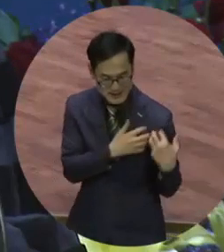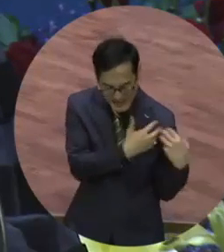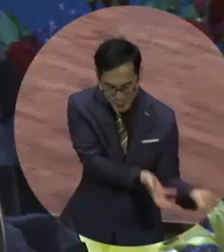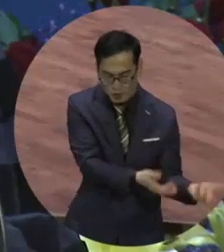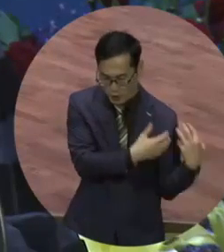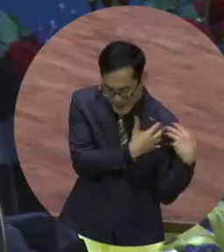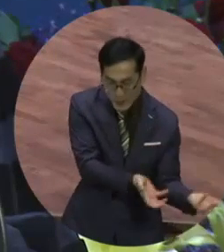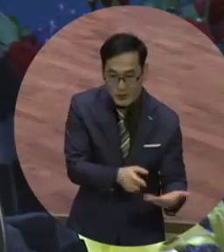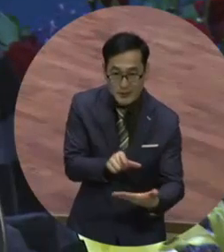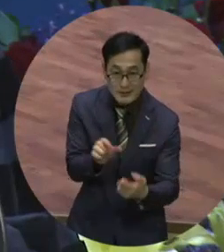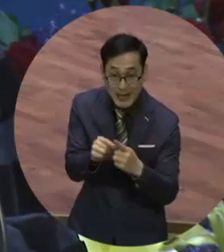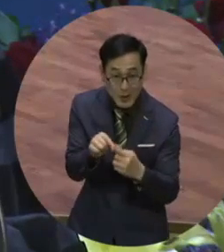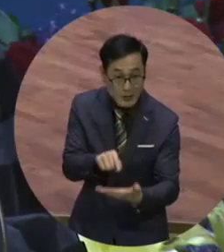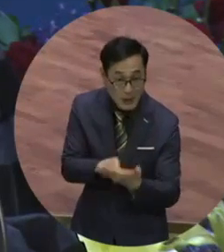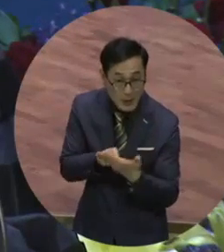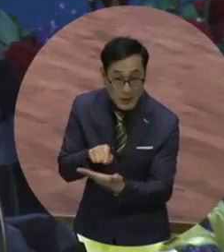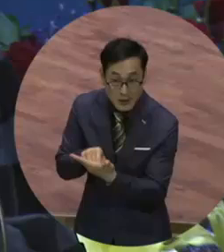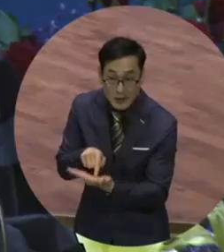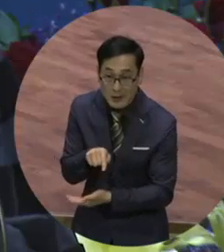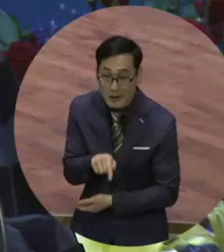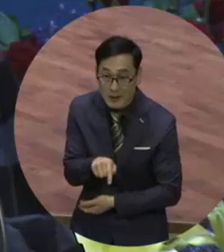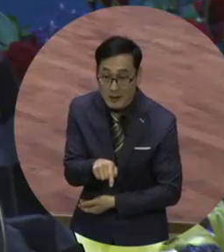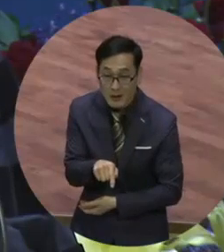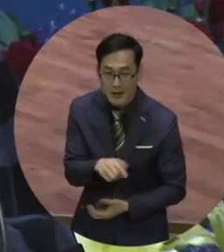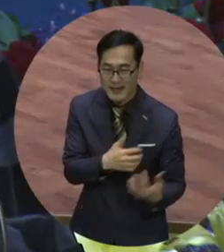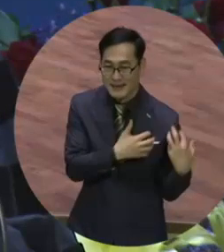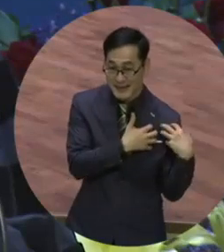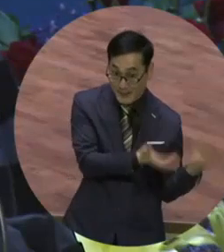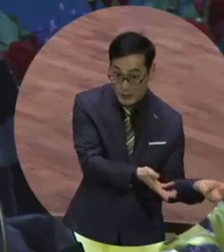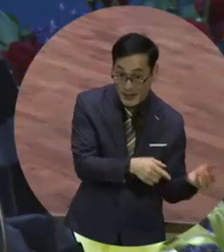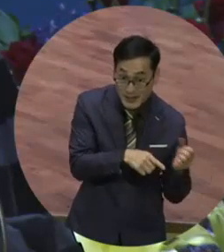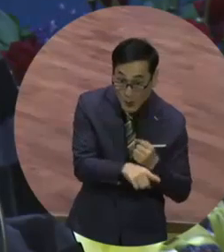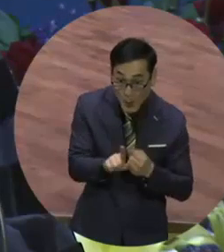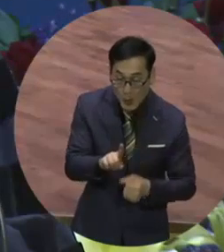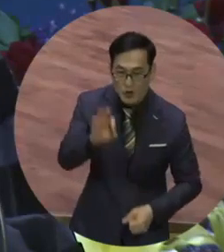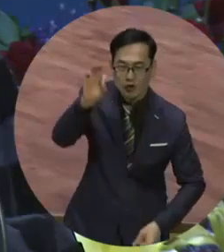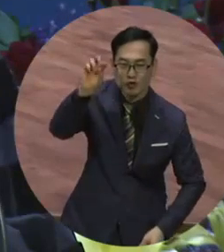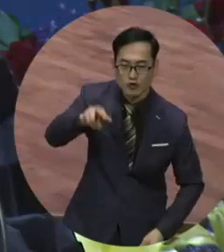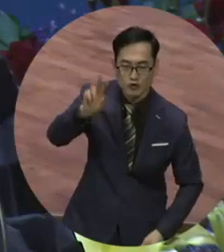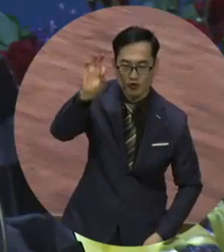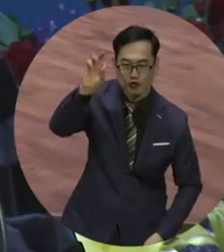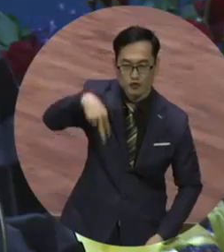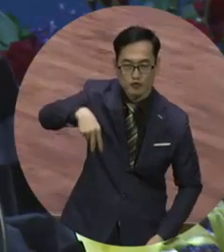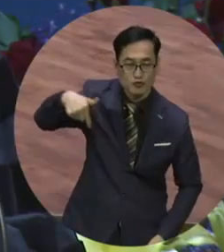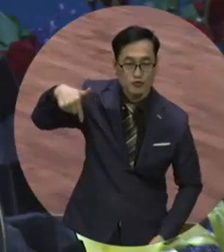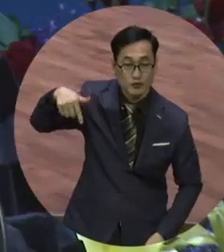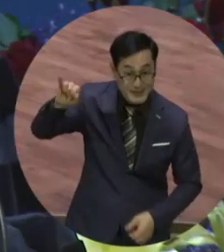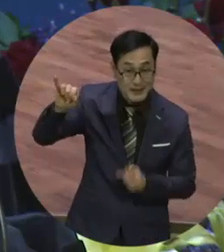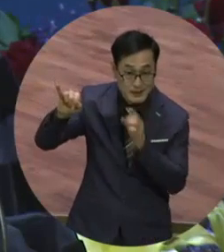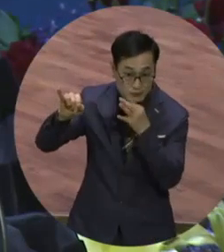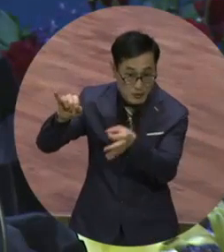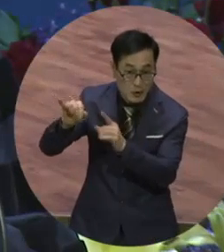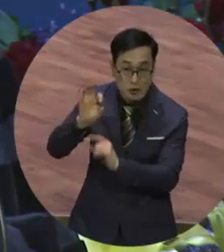반복됩니다. 내버려 둔다. 신학적으로 말하면 유기입니다. 유기.